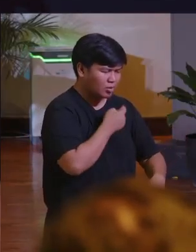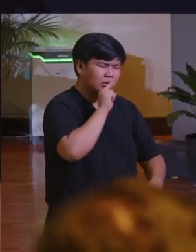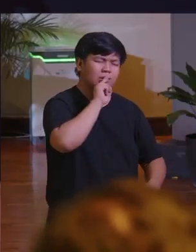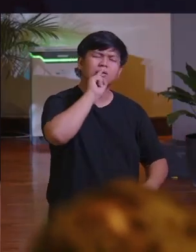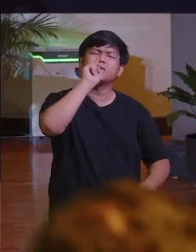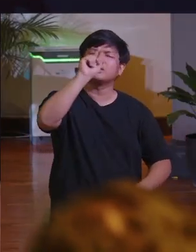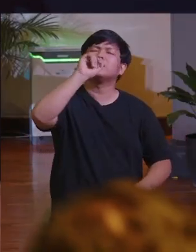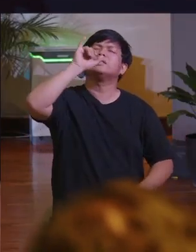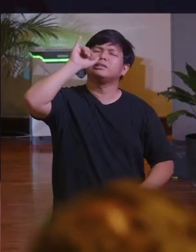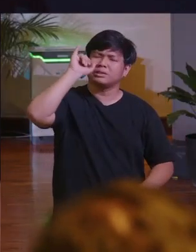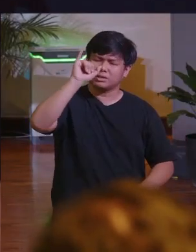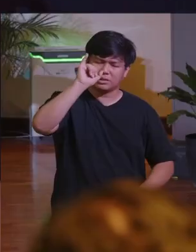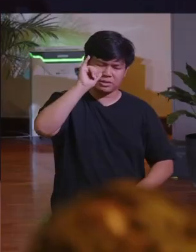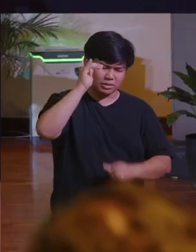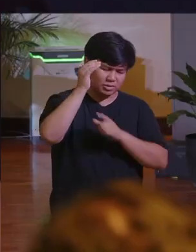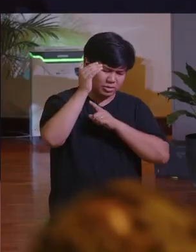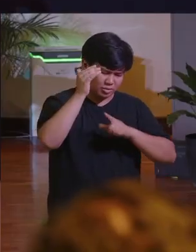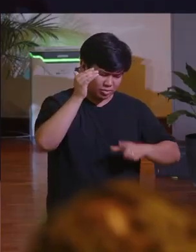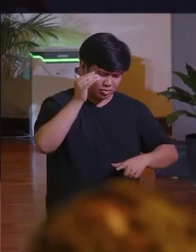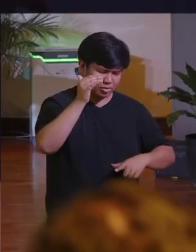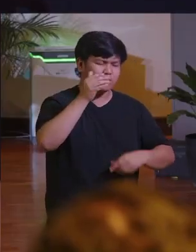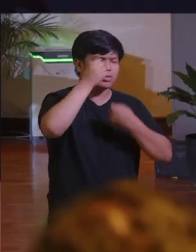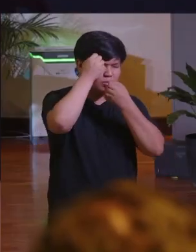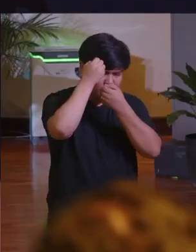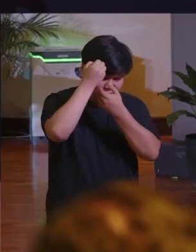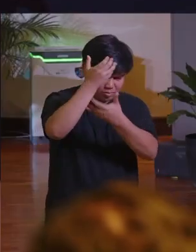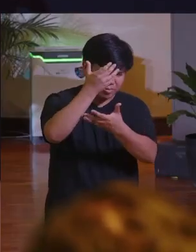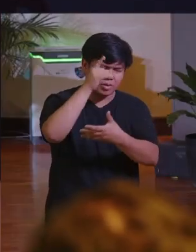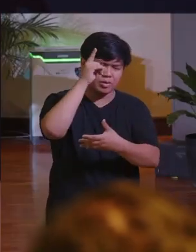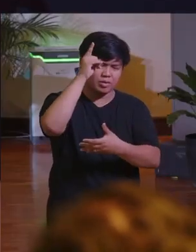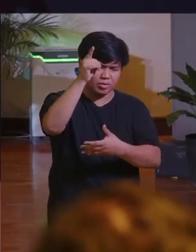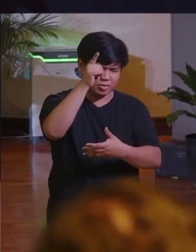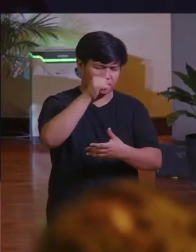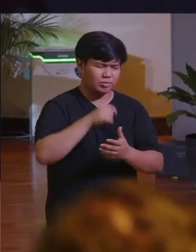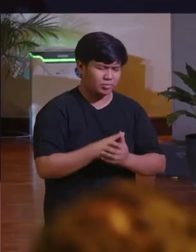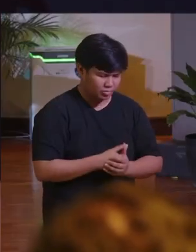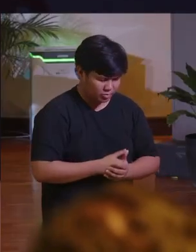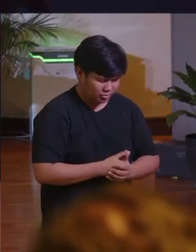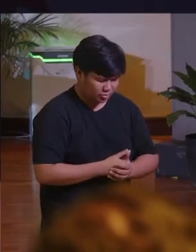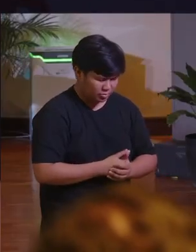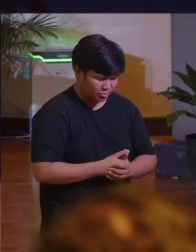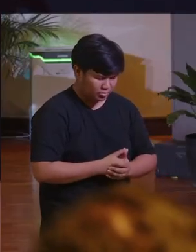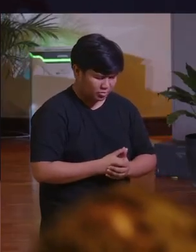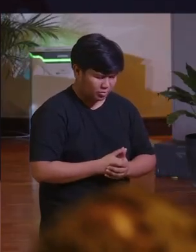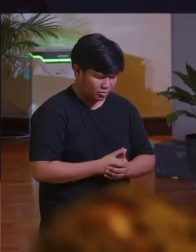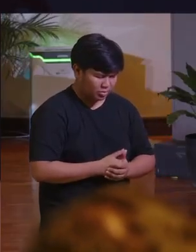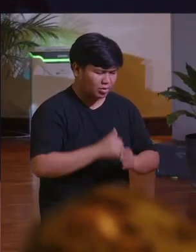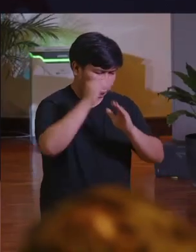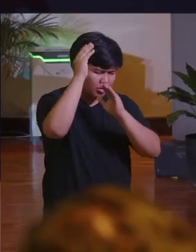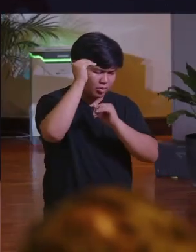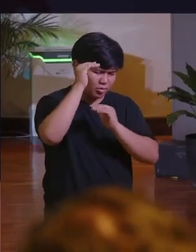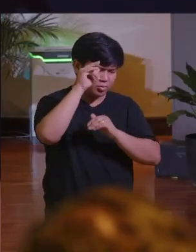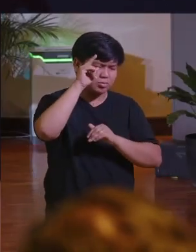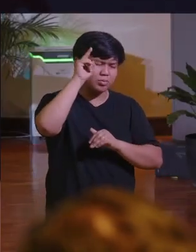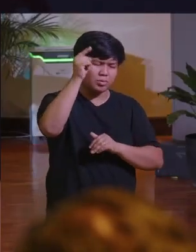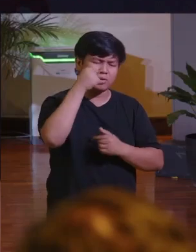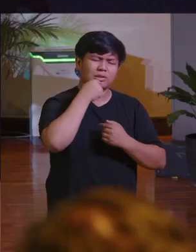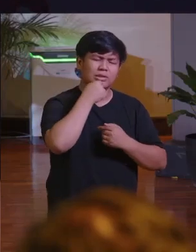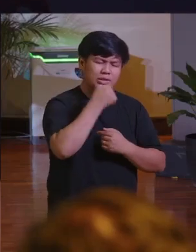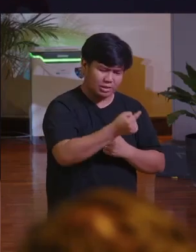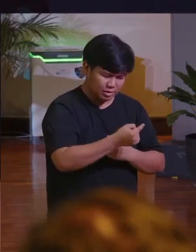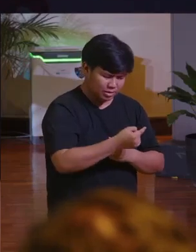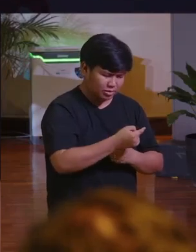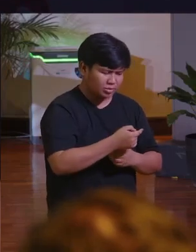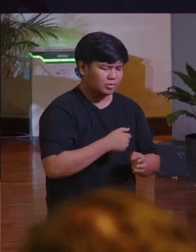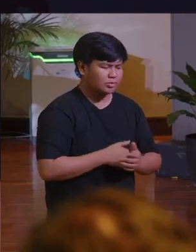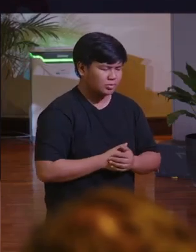inyo ay ako po'y sumunod, Panginoon Diyos. At nawa ang inyong sabihin sa amin